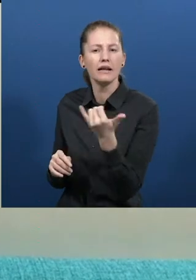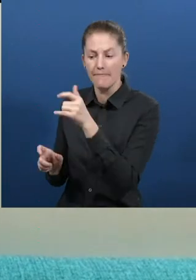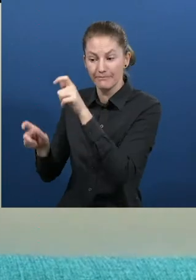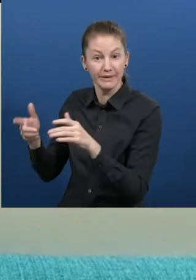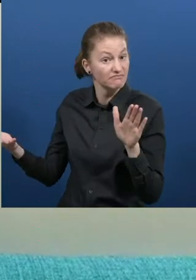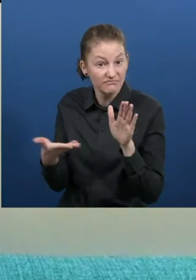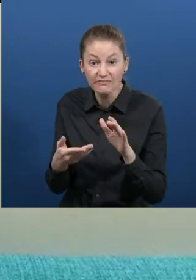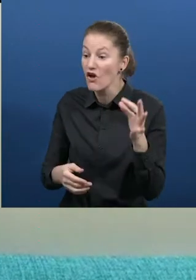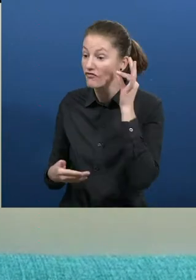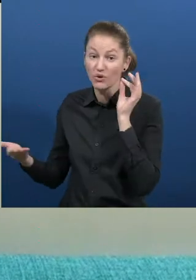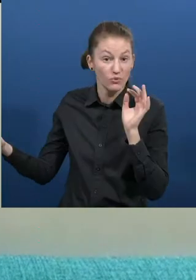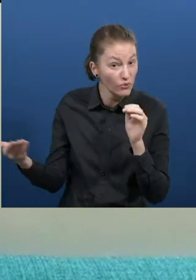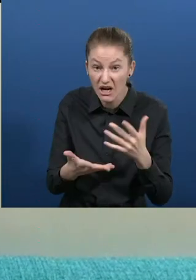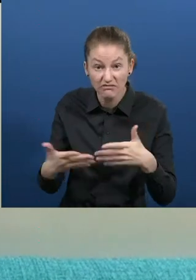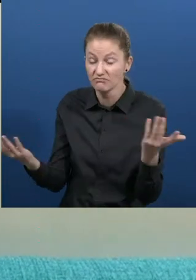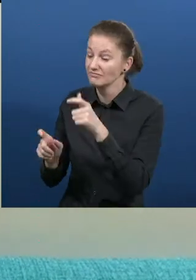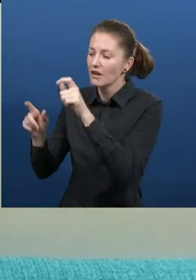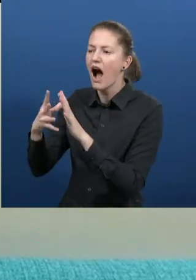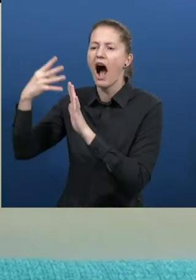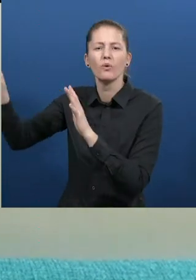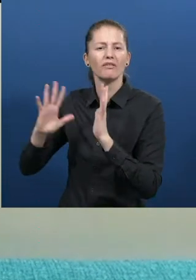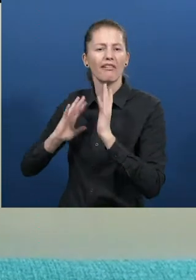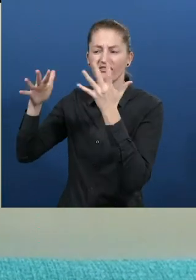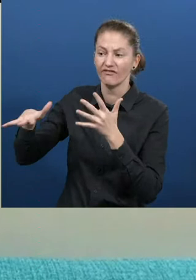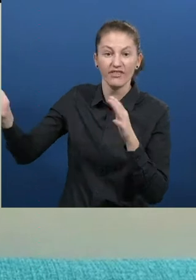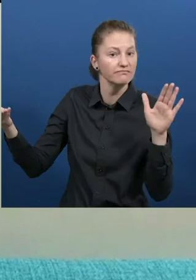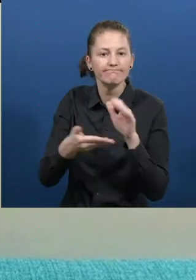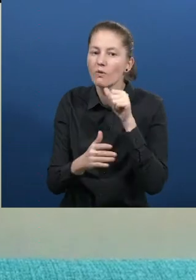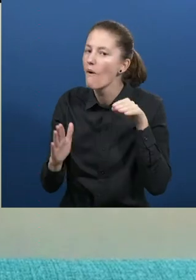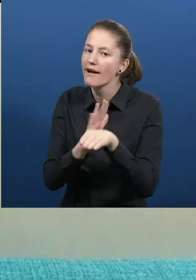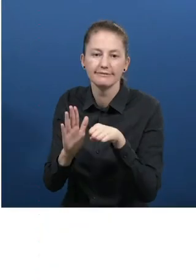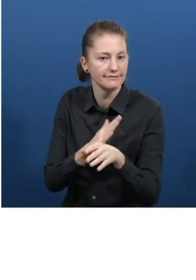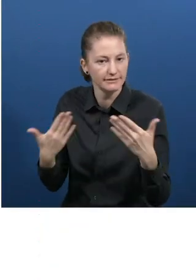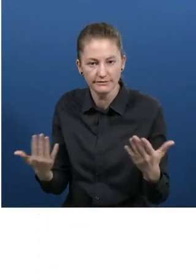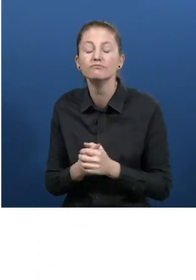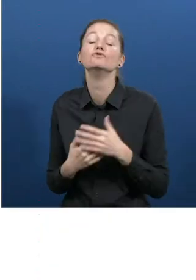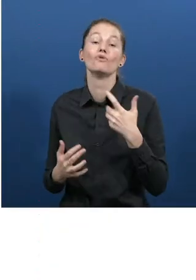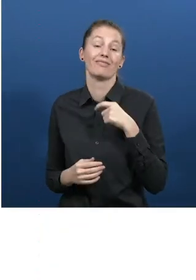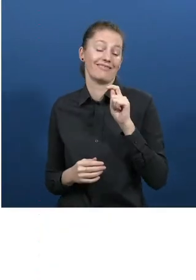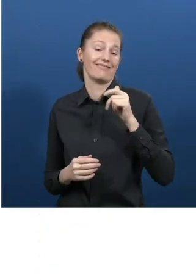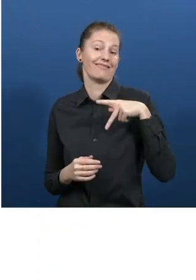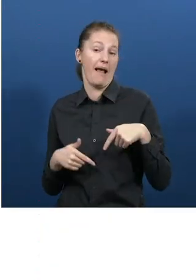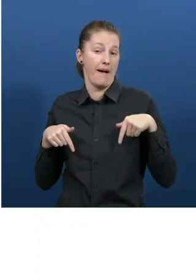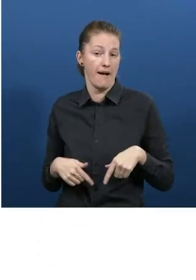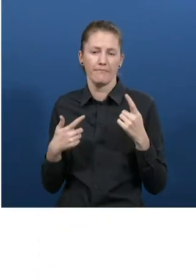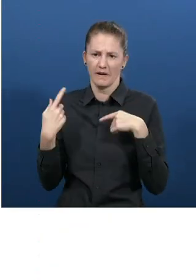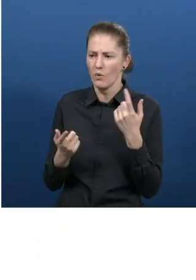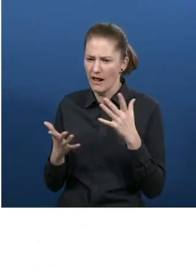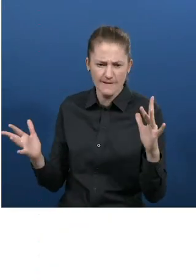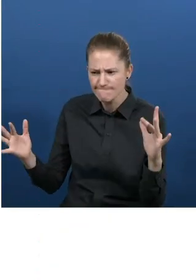בין צרכי דורשי העבודה לבין המשרות הפנויות. What is next for TAP?